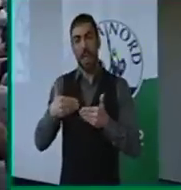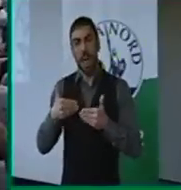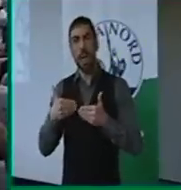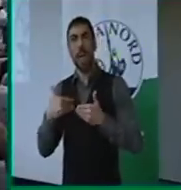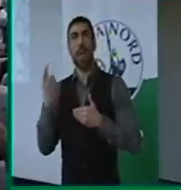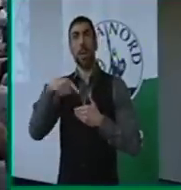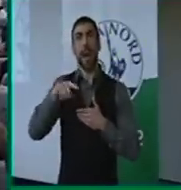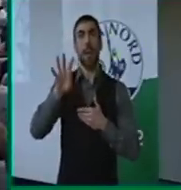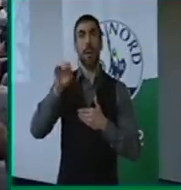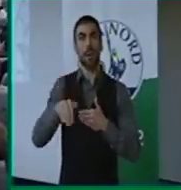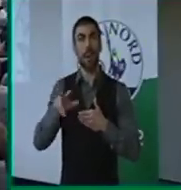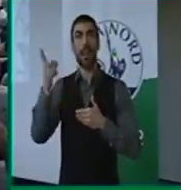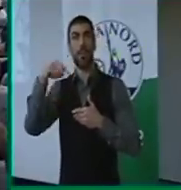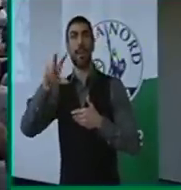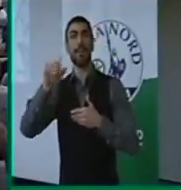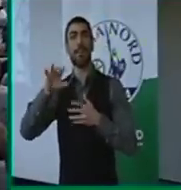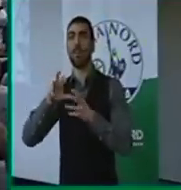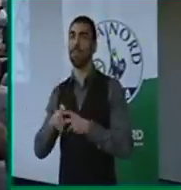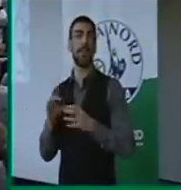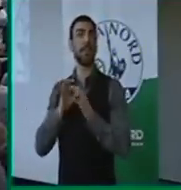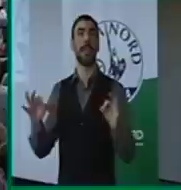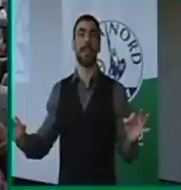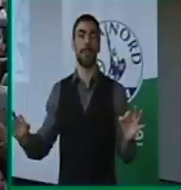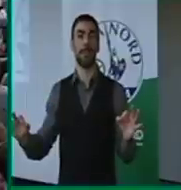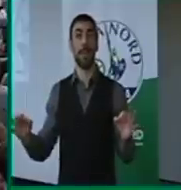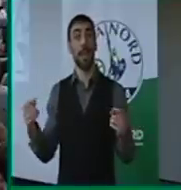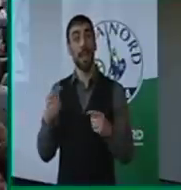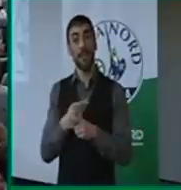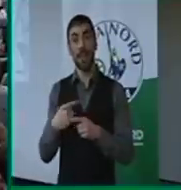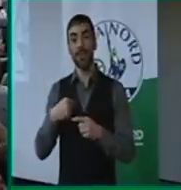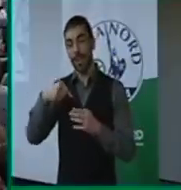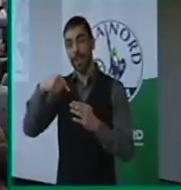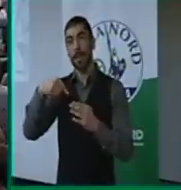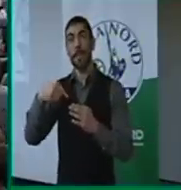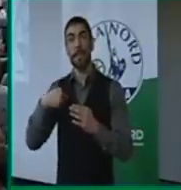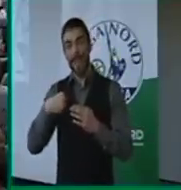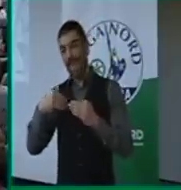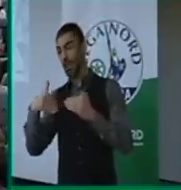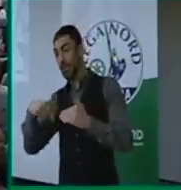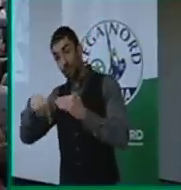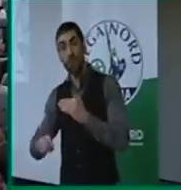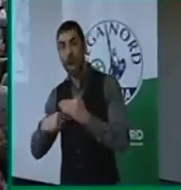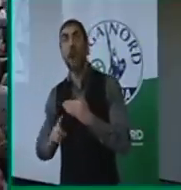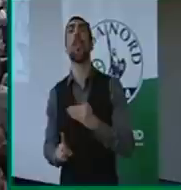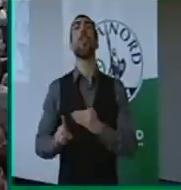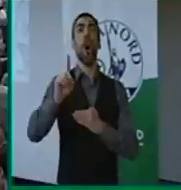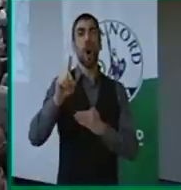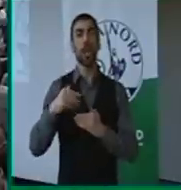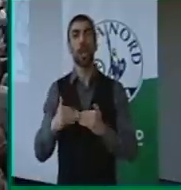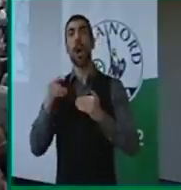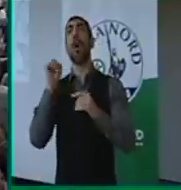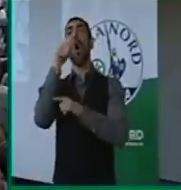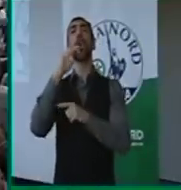domani saremo 40.000 30.000 20.000 siamo finiti invece di andare a sud andiamo A nord andiamo verso il